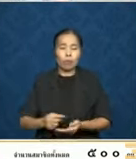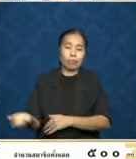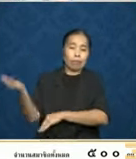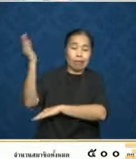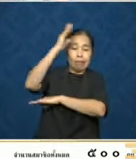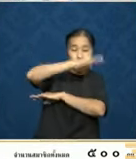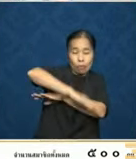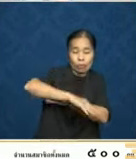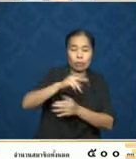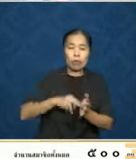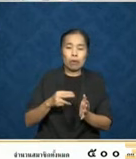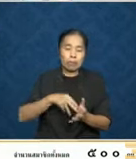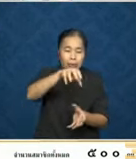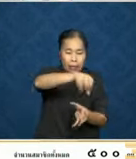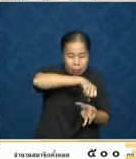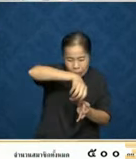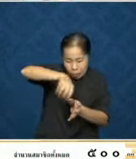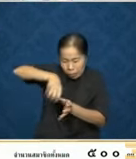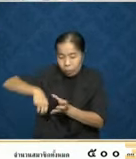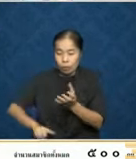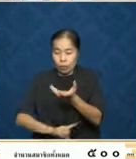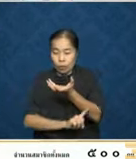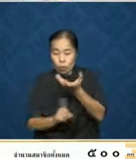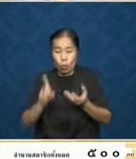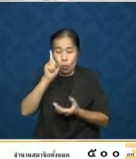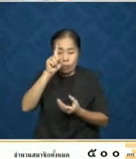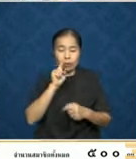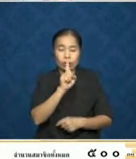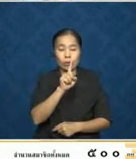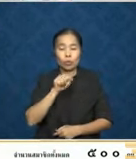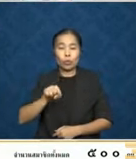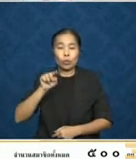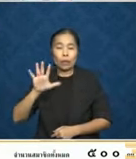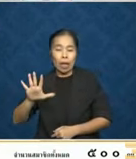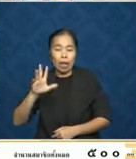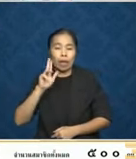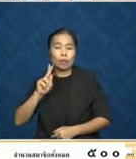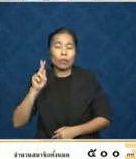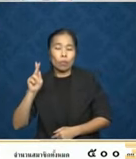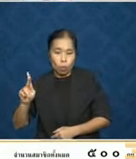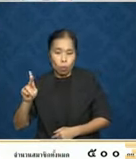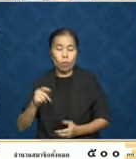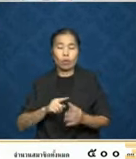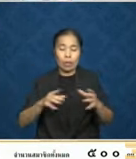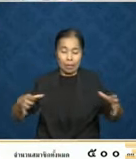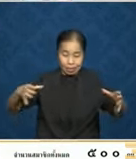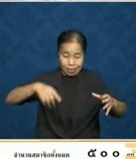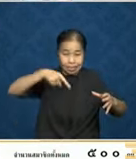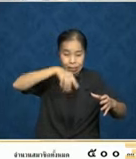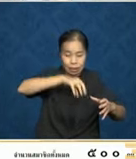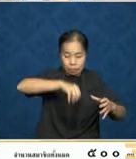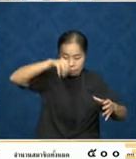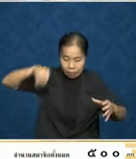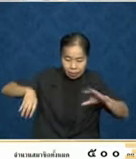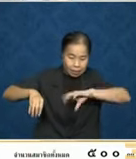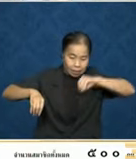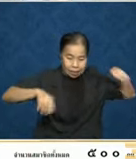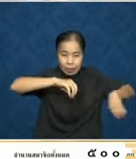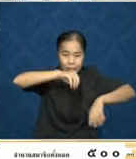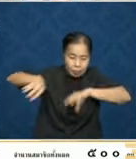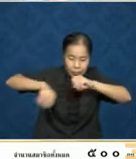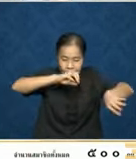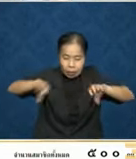โลเมตร1กิโลกรัมค่ะ1ถึง 1.5 กิโลกรัมต่อวันเนี่ยซึ่งบางอย่างในชิ้นนั้นเนี่ยเราสามารถนำไปรีไซเคิลไปขยายต่